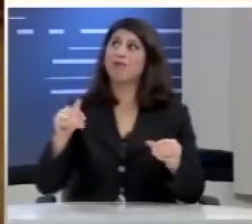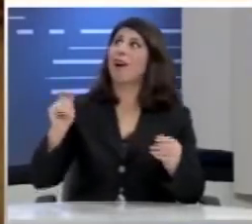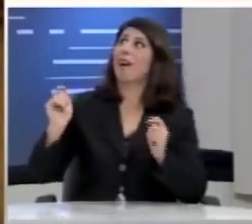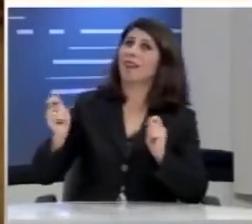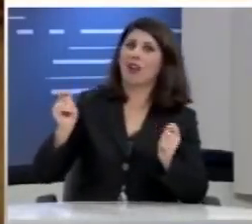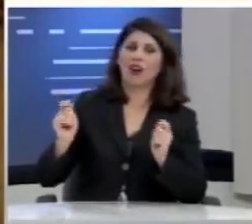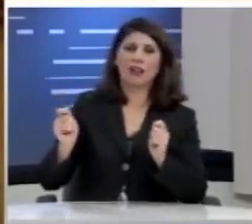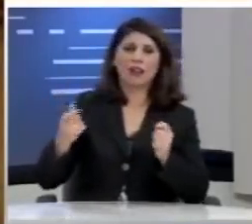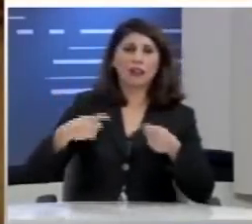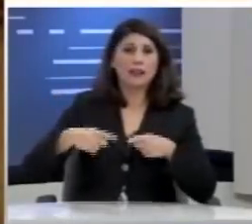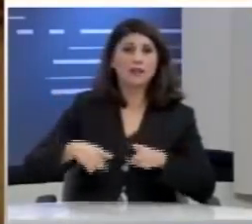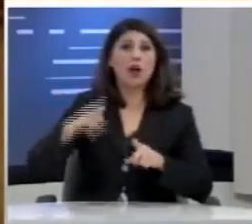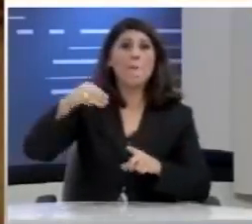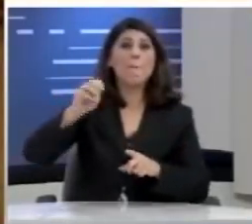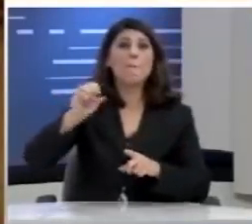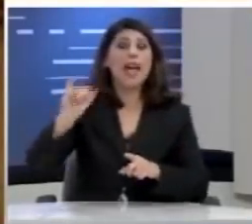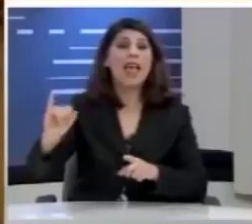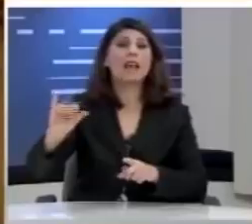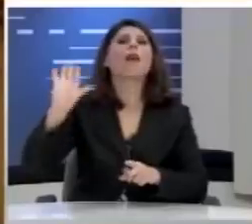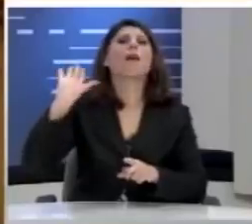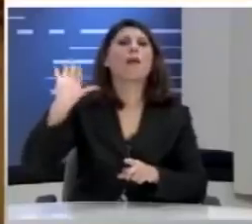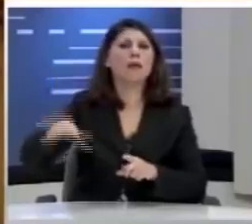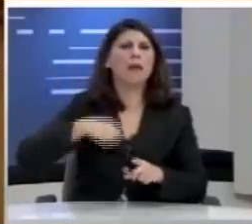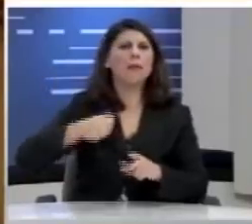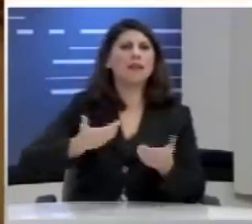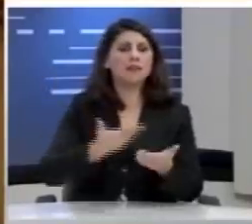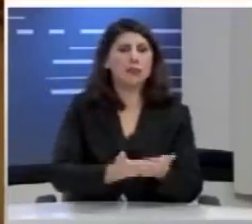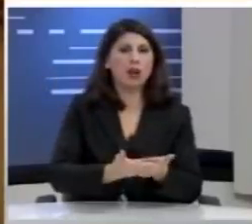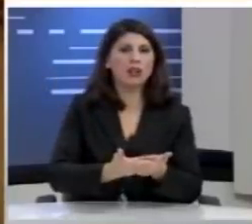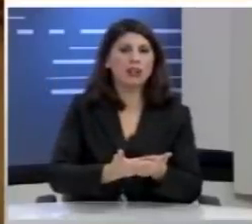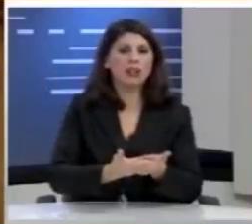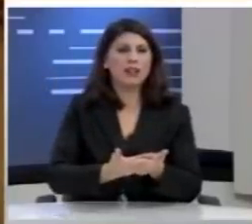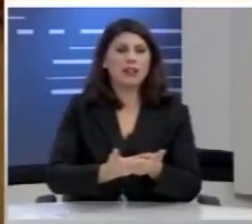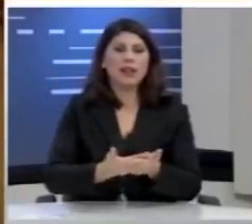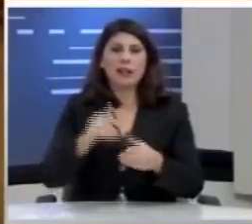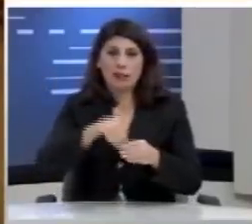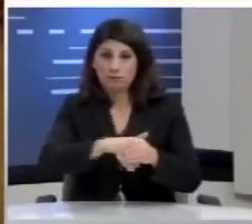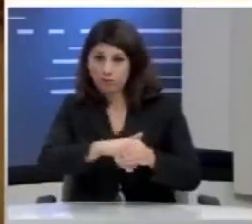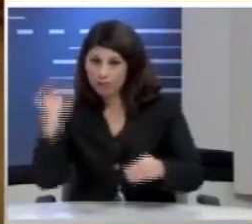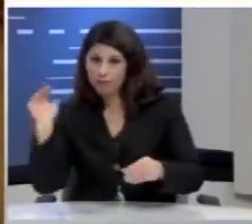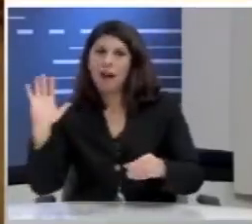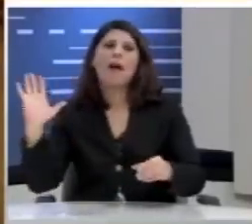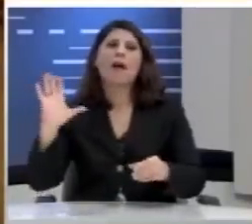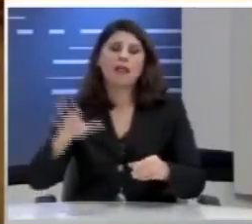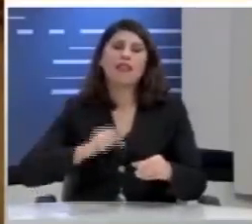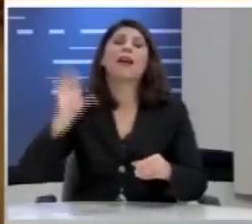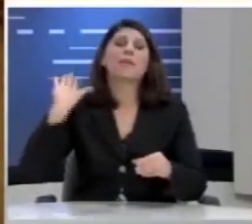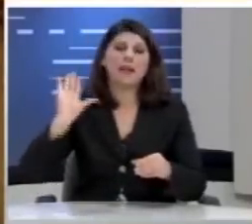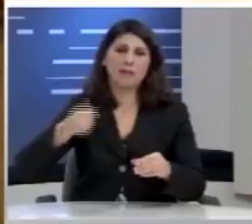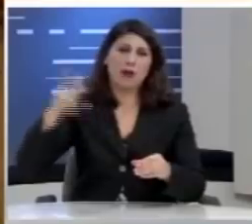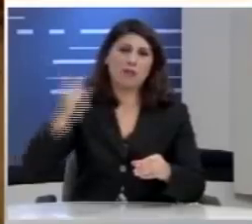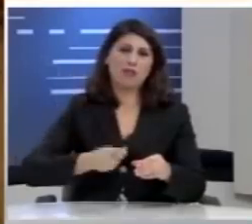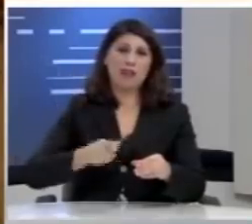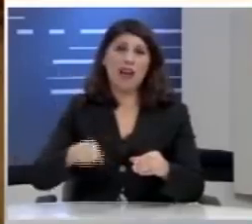και την ίδια στιγμή η ΜΕΗ δεν παίρνει πλειοψηφία στην πρότασή της για συντεταγμένο Brexit, βρίσκεται σε κρίση το πολιτικό